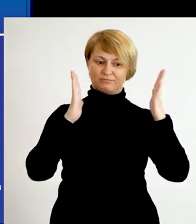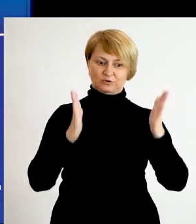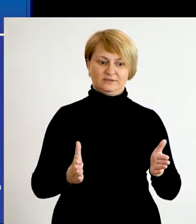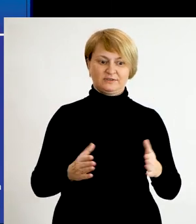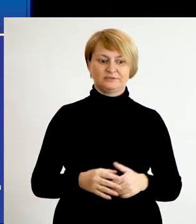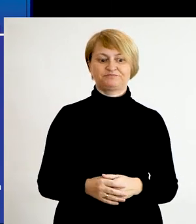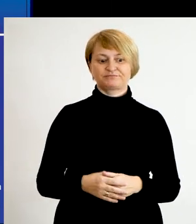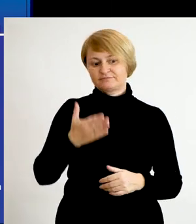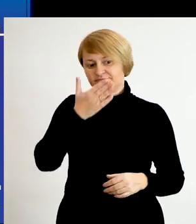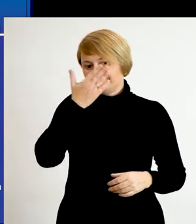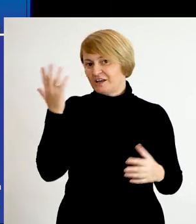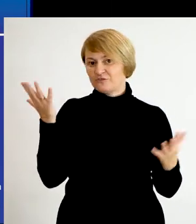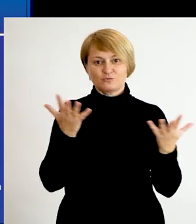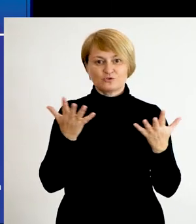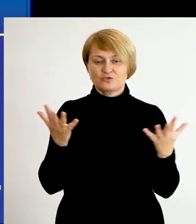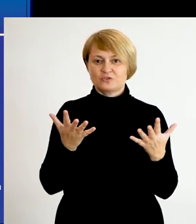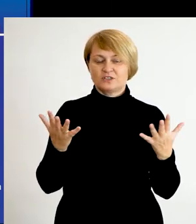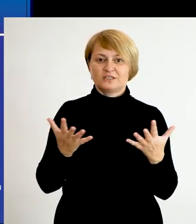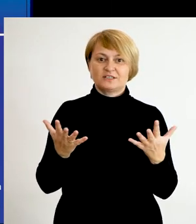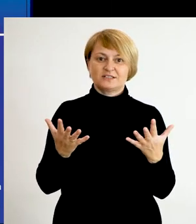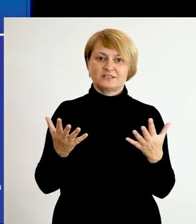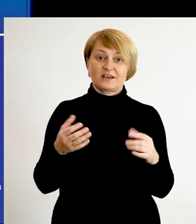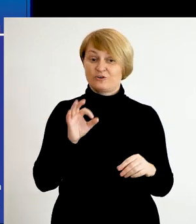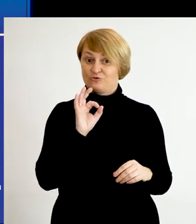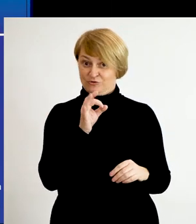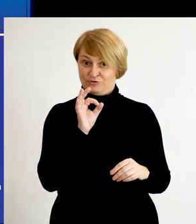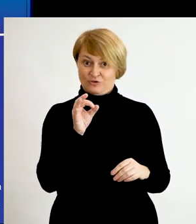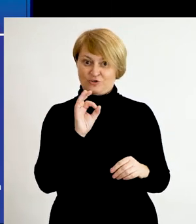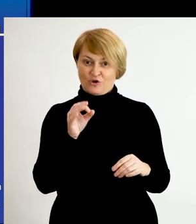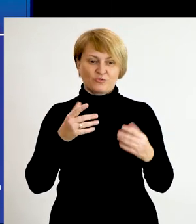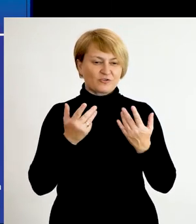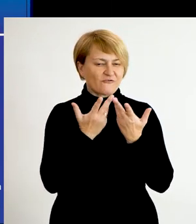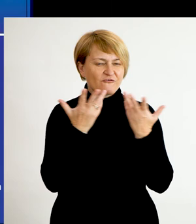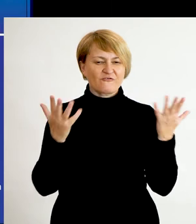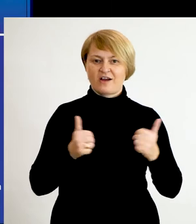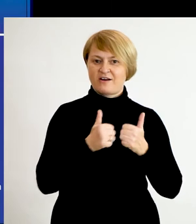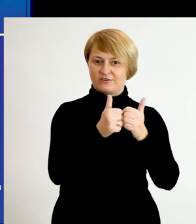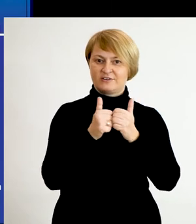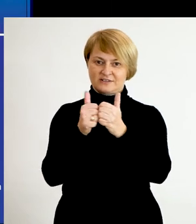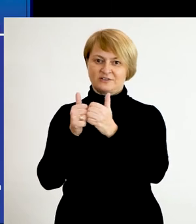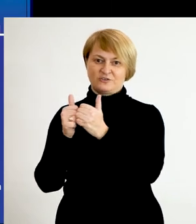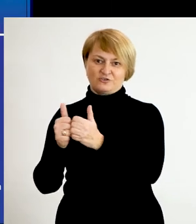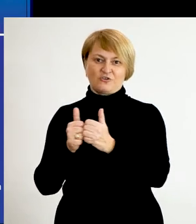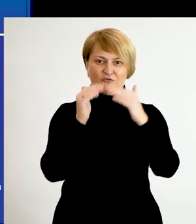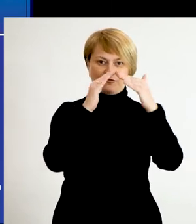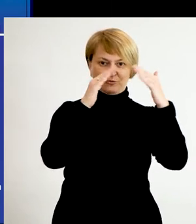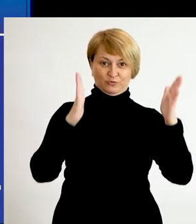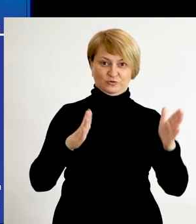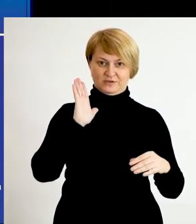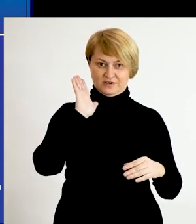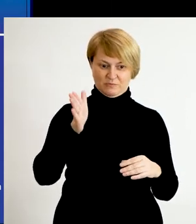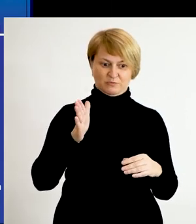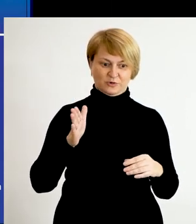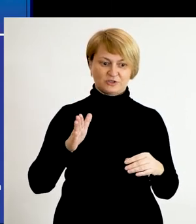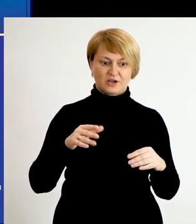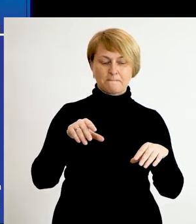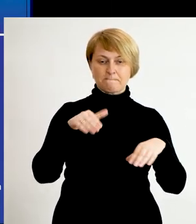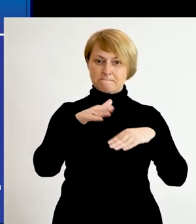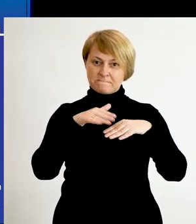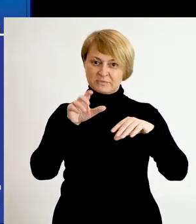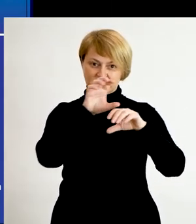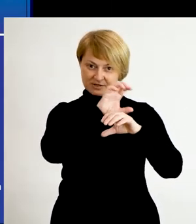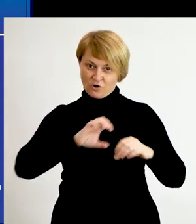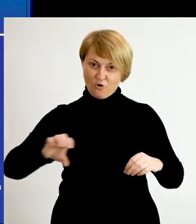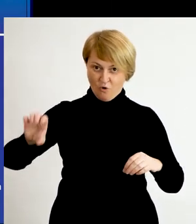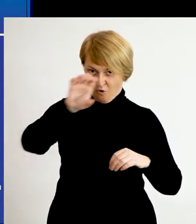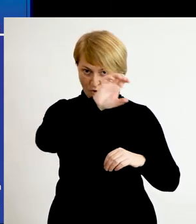obiekty. I nie wiem, czy gdzieś tak dobry, multifunkcjonalny obiekt istnieje, a że przy okazji on jest okrąglaka,